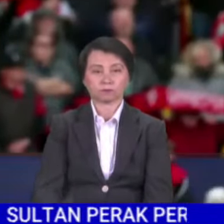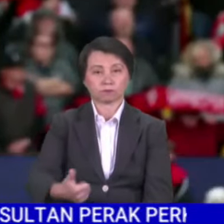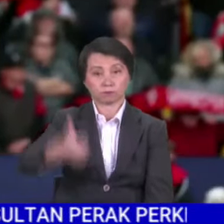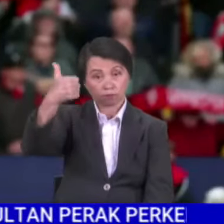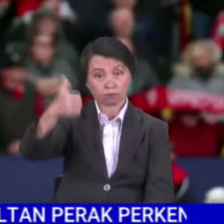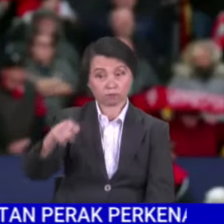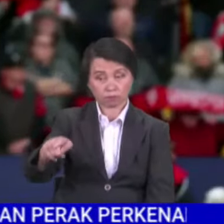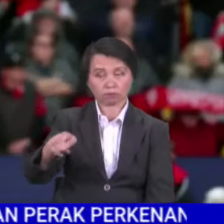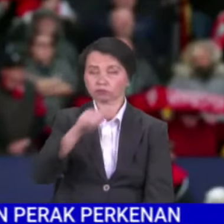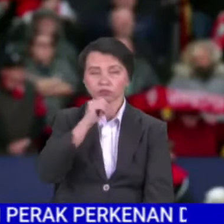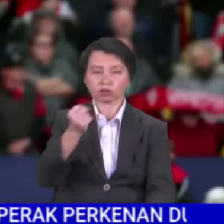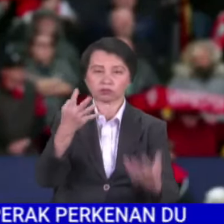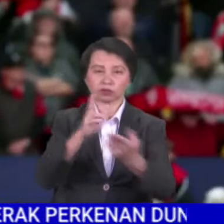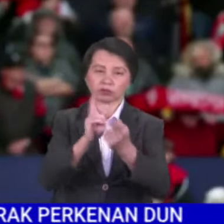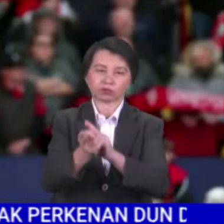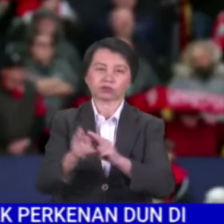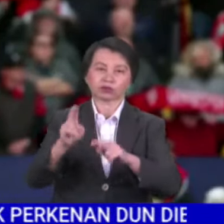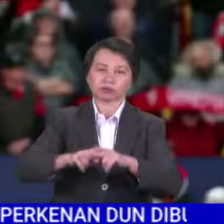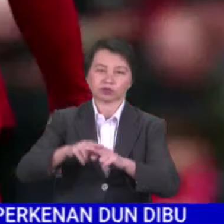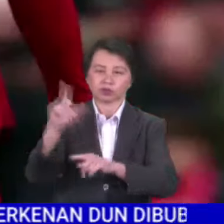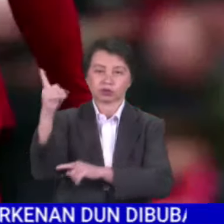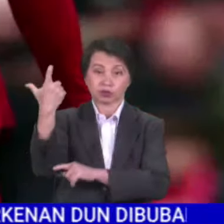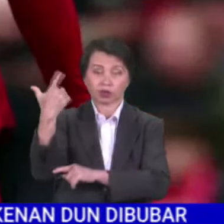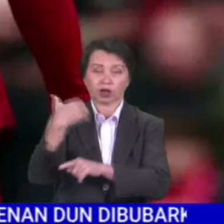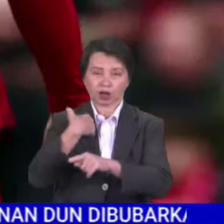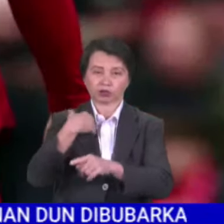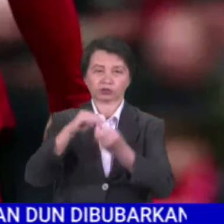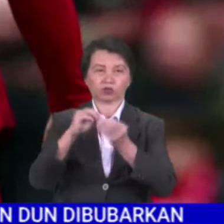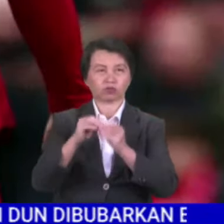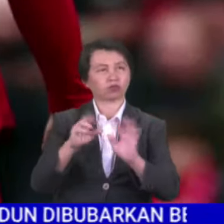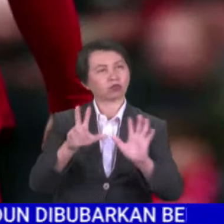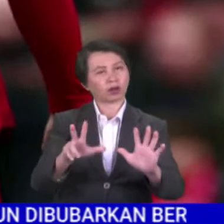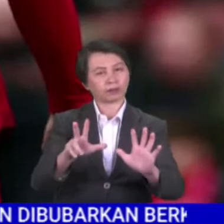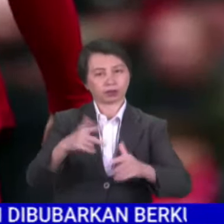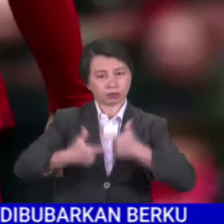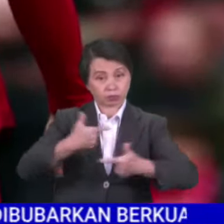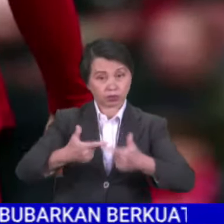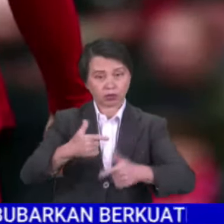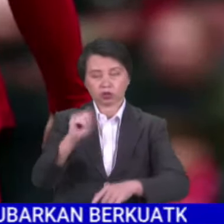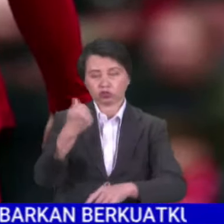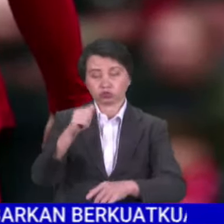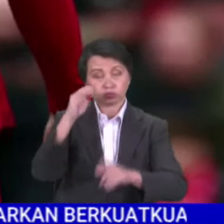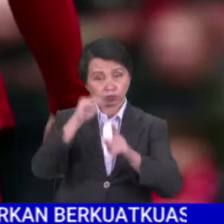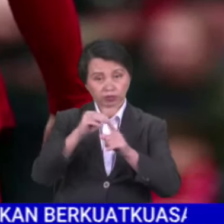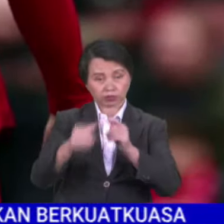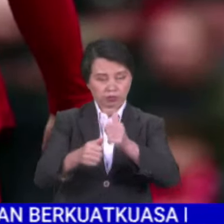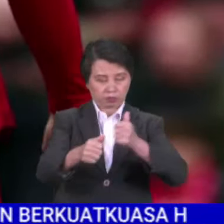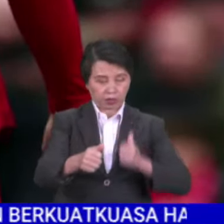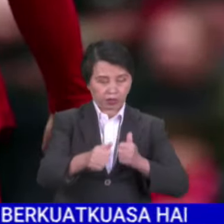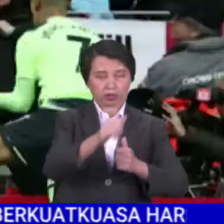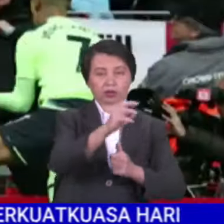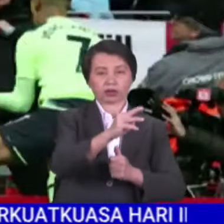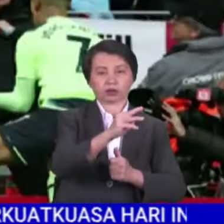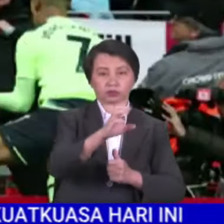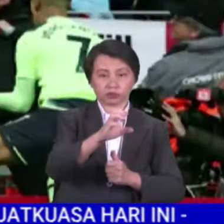Kemenangan itu bagaimanapun tidak banyak mengubah kedudukan Liverpool yang berada di tangga ke-8 Liga, 10 mata di belakang City